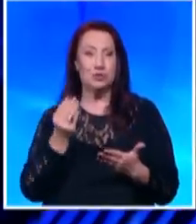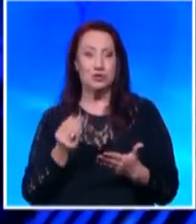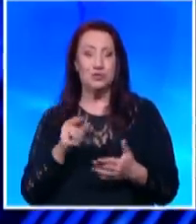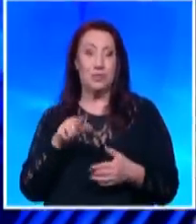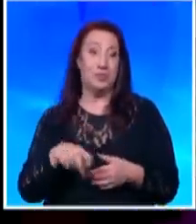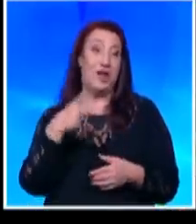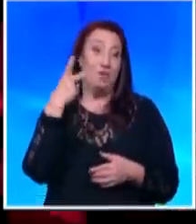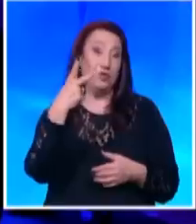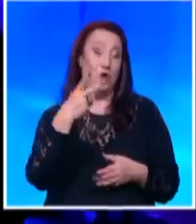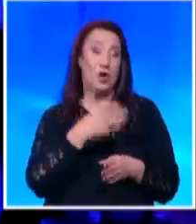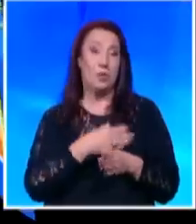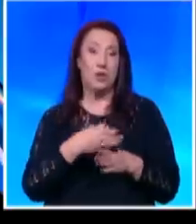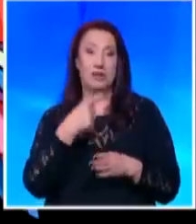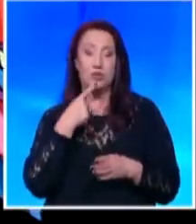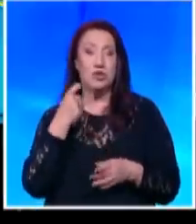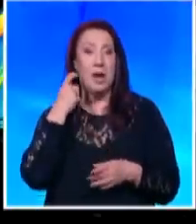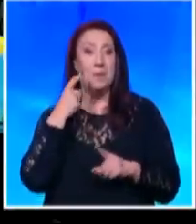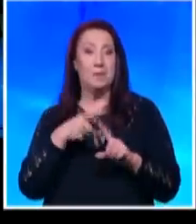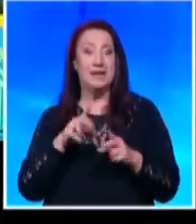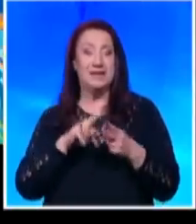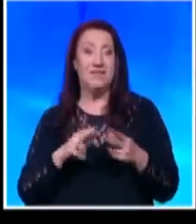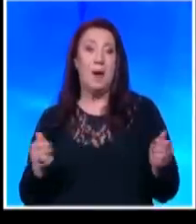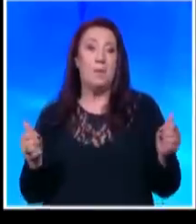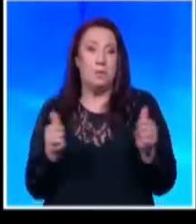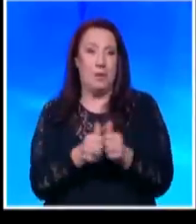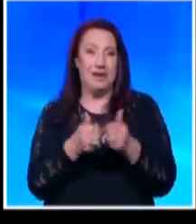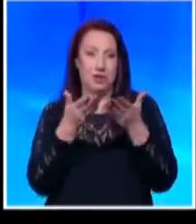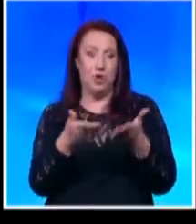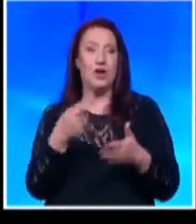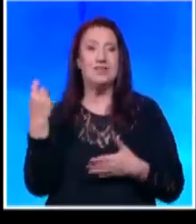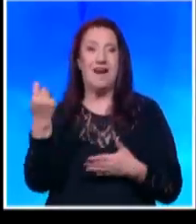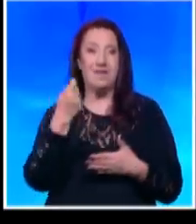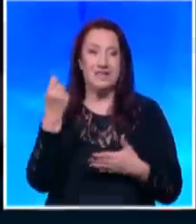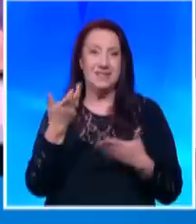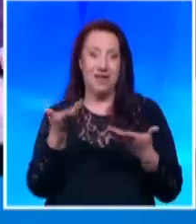е партньор на фестивала. За BTV новините, Ванина Неткова.